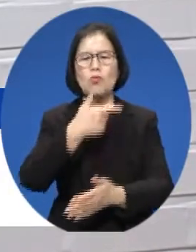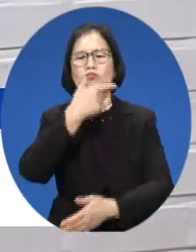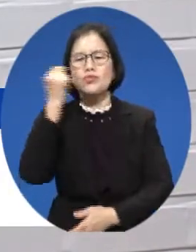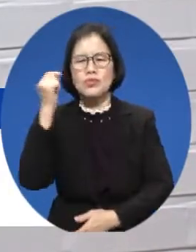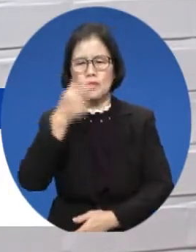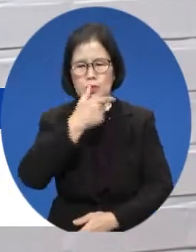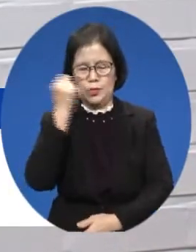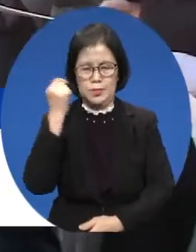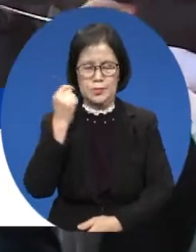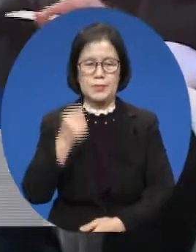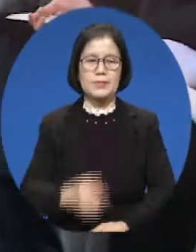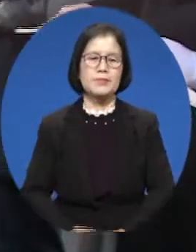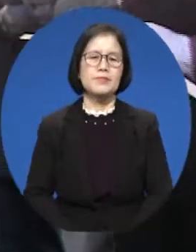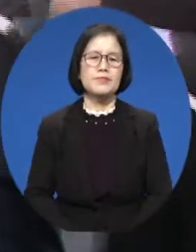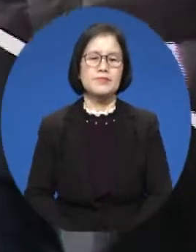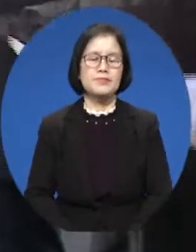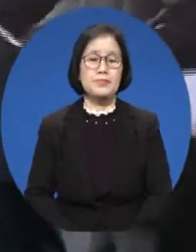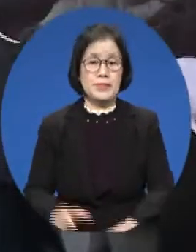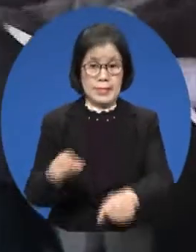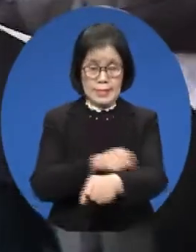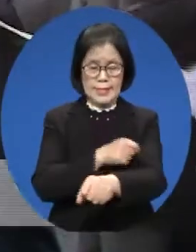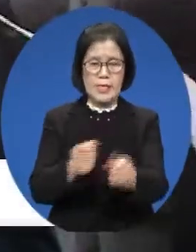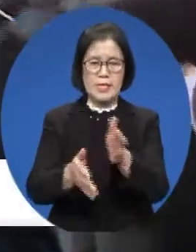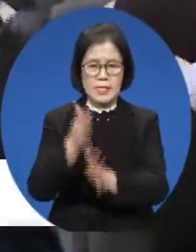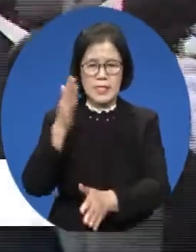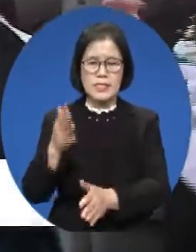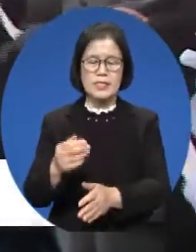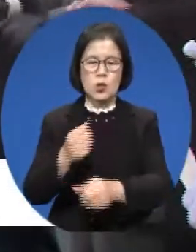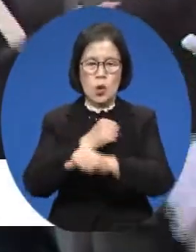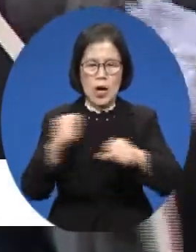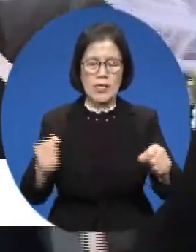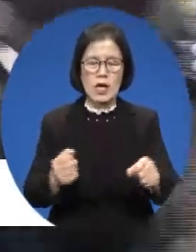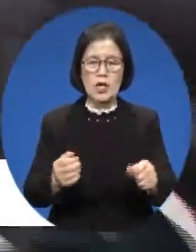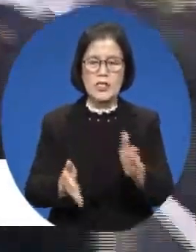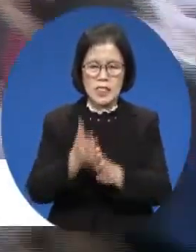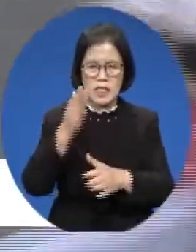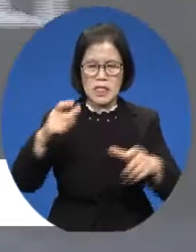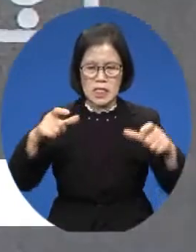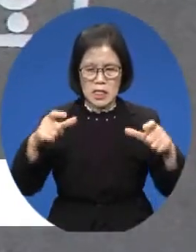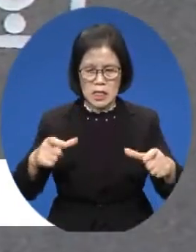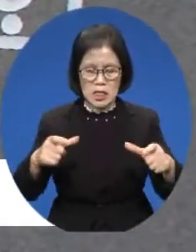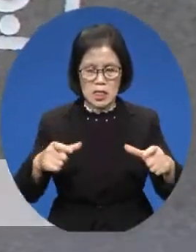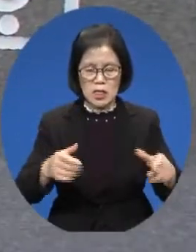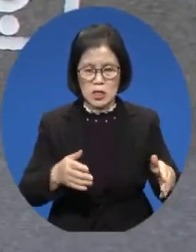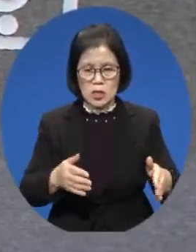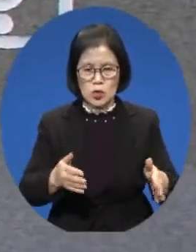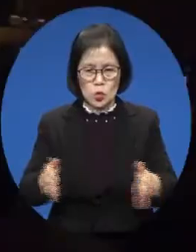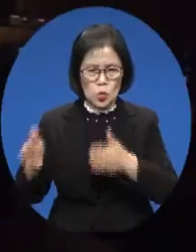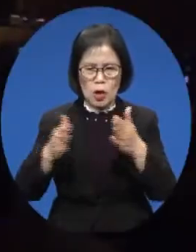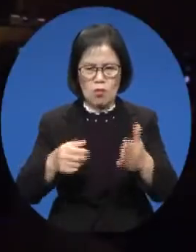법적으로 미비점이 특례시는 곧 광역시도라고 법적으로 못 박지 않는 한